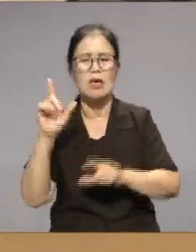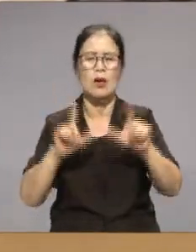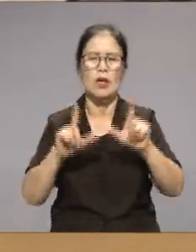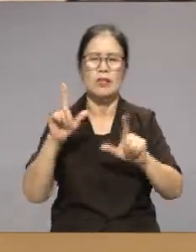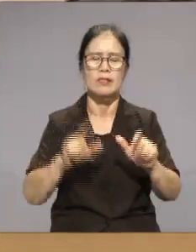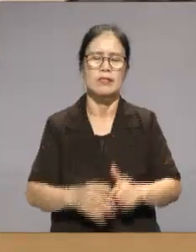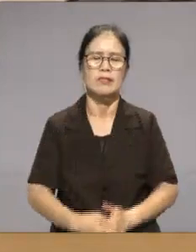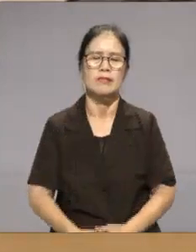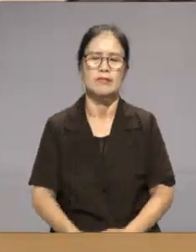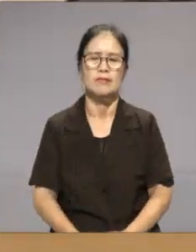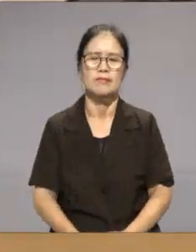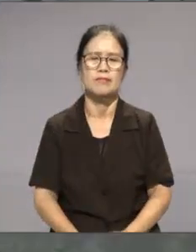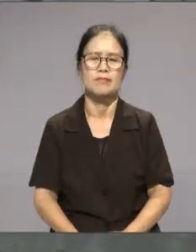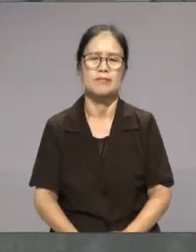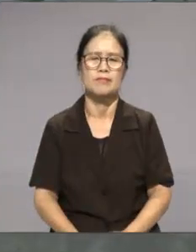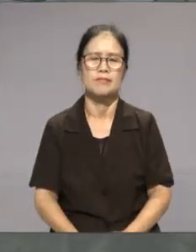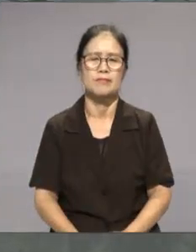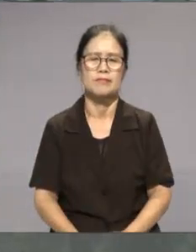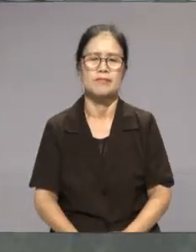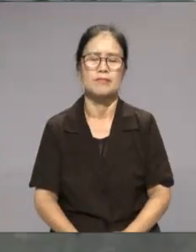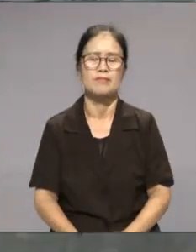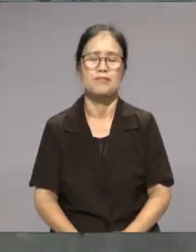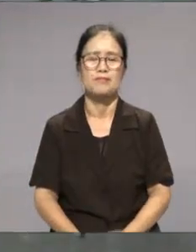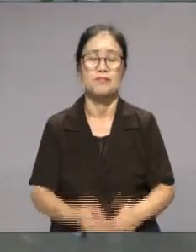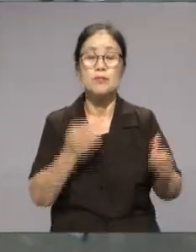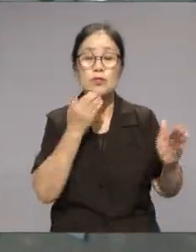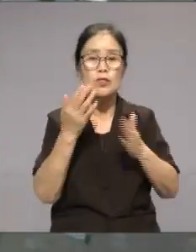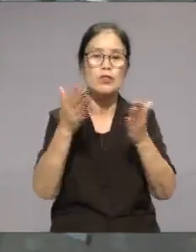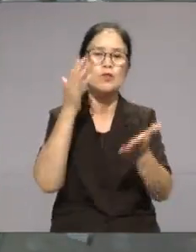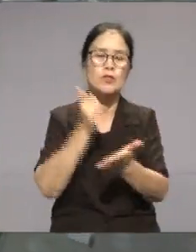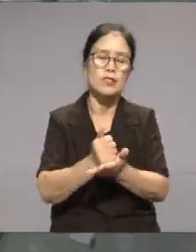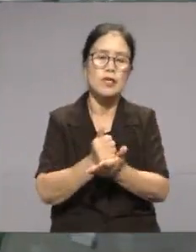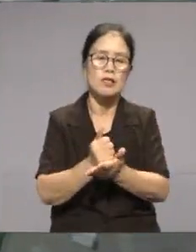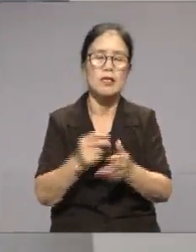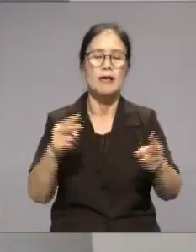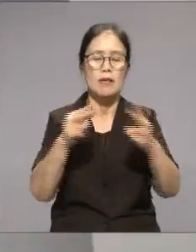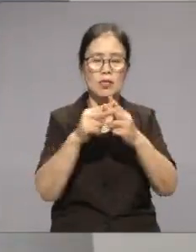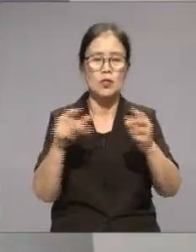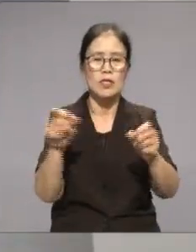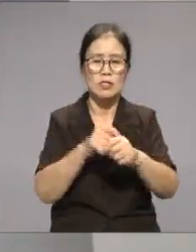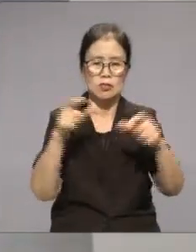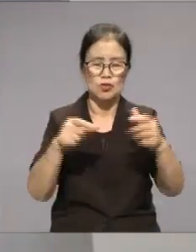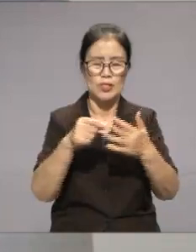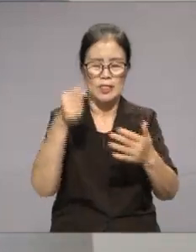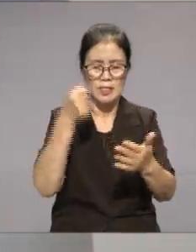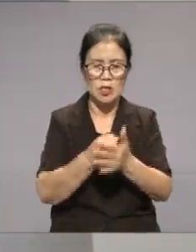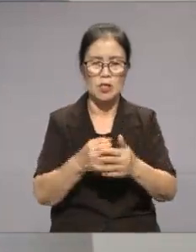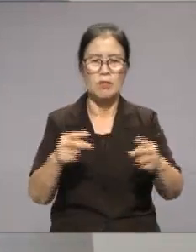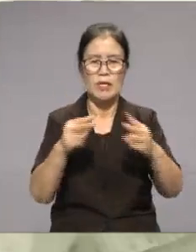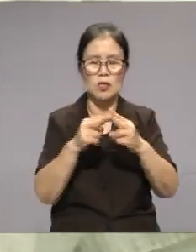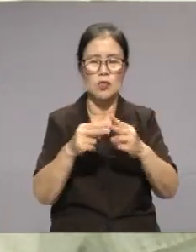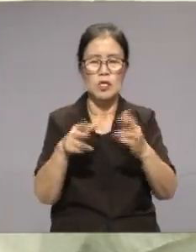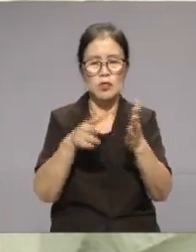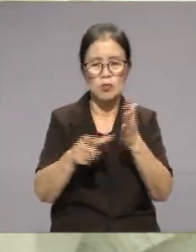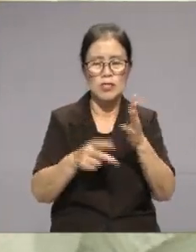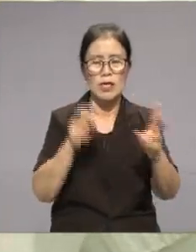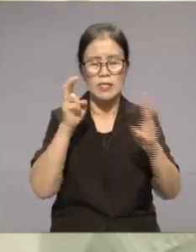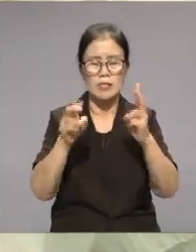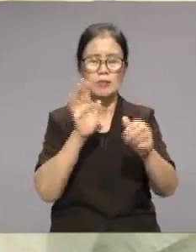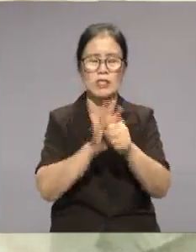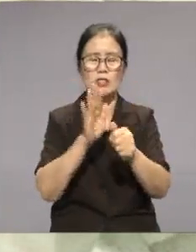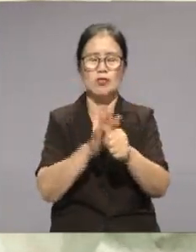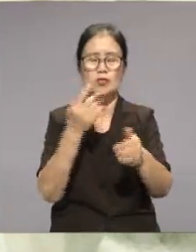있는 상황입니다. 김동연 도지사는 반도체 특구지정과 반도체 소부장기업 지원을